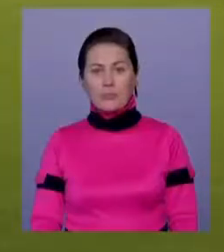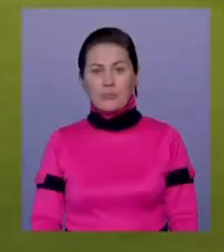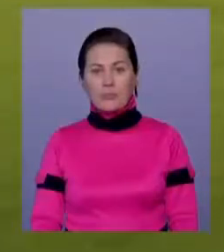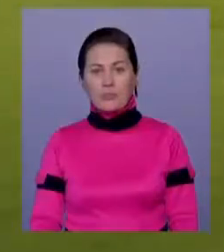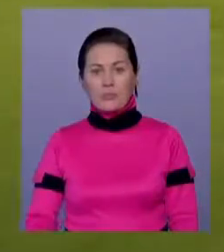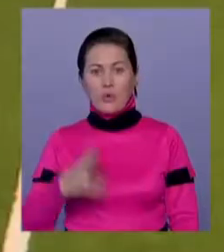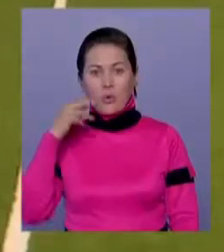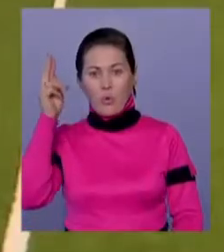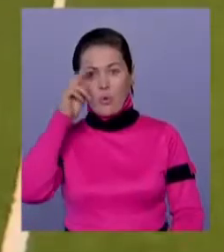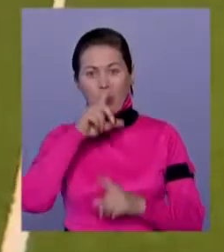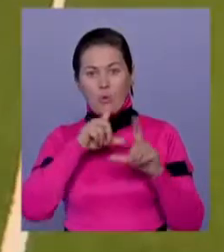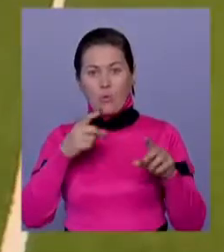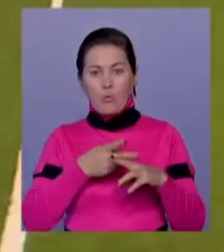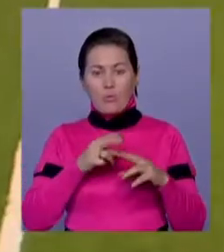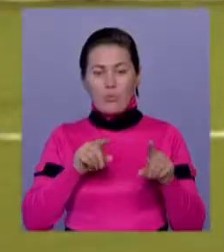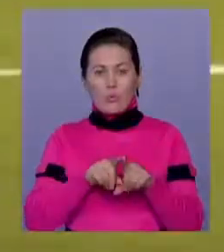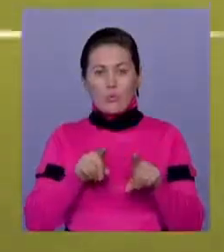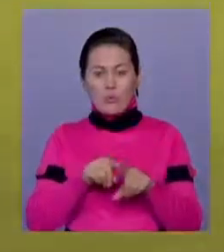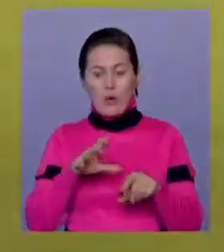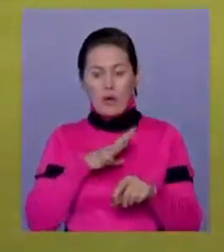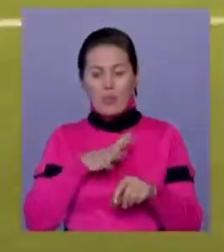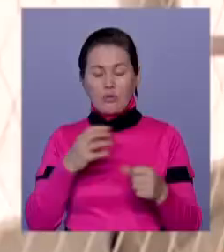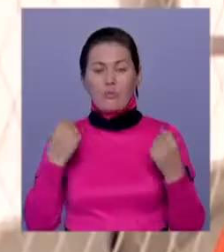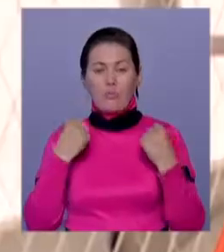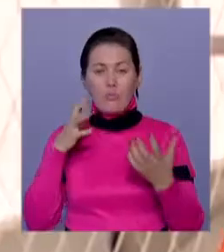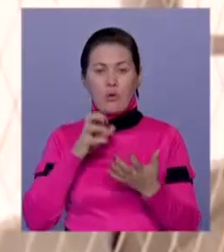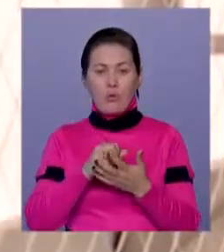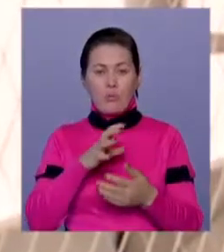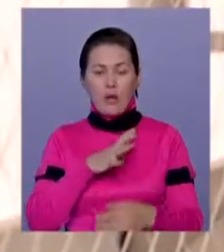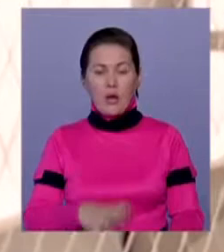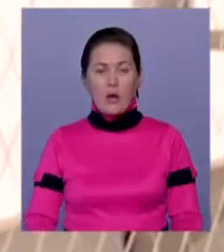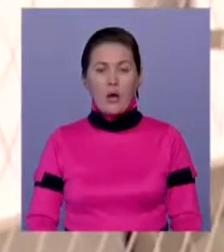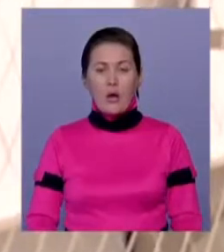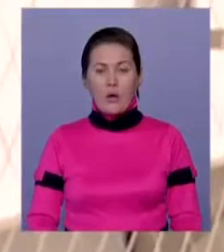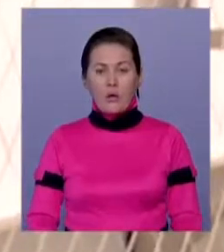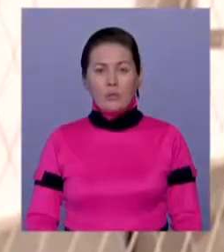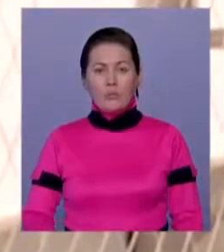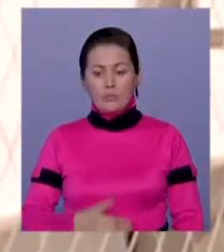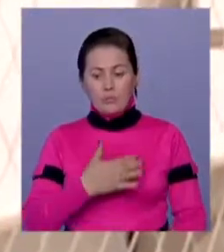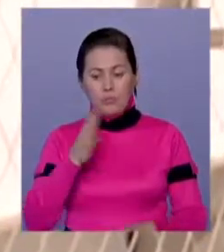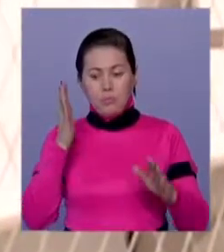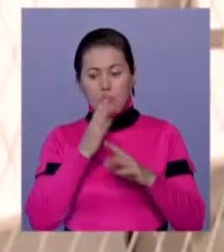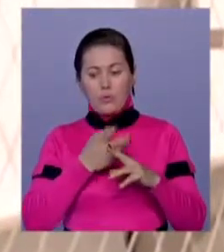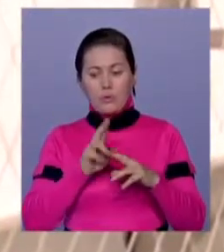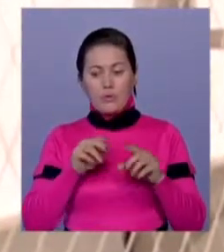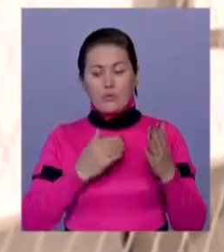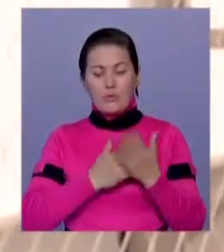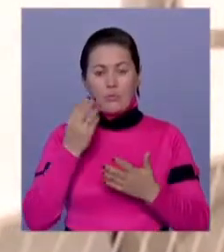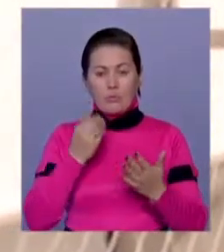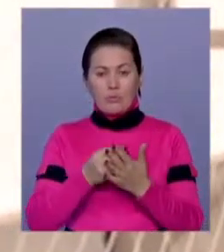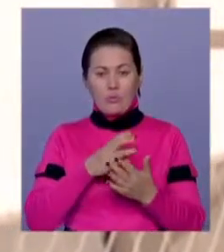Алматылық оқушылар енді жабық футбол алаңдарында спортпен айналысады. Ойыншы ретінде бұл алаңы мен жоғары бағам